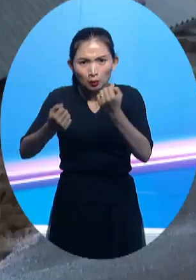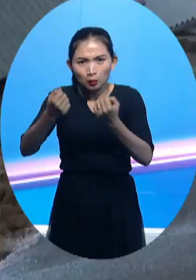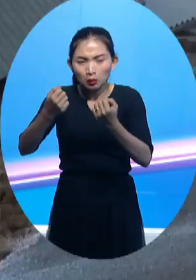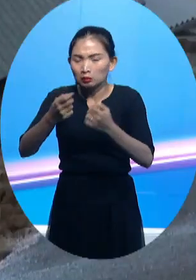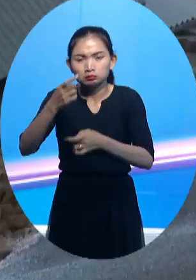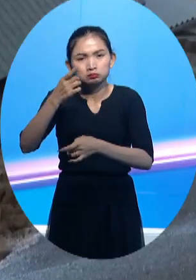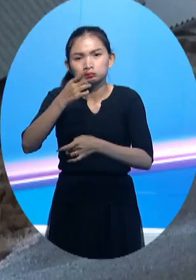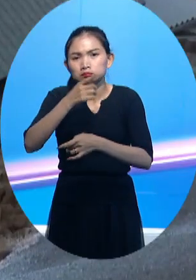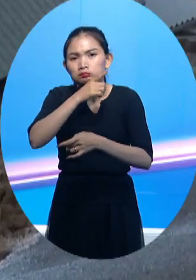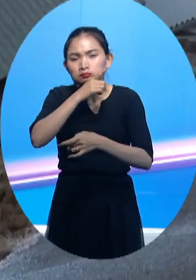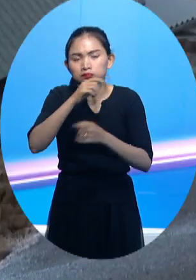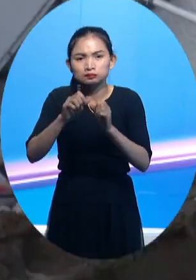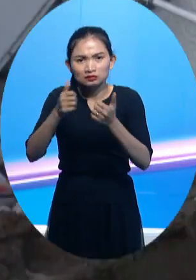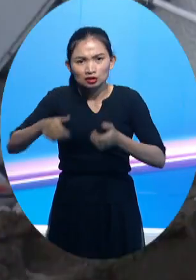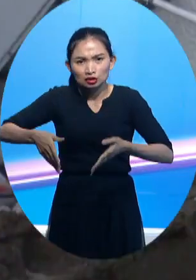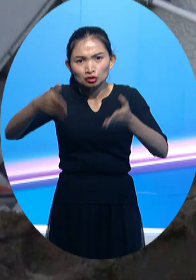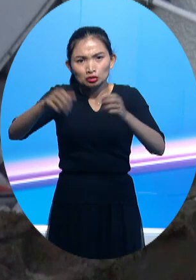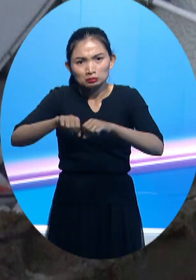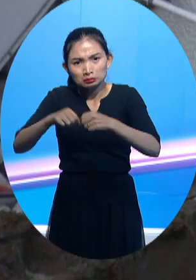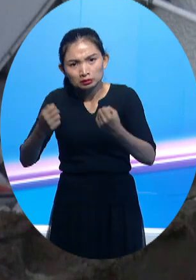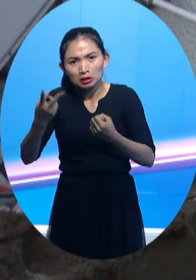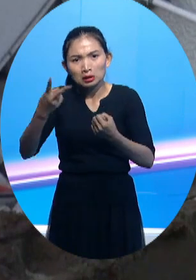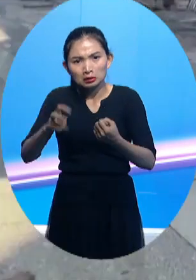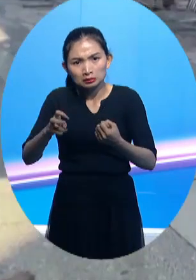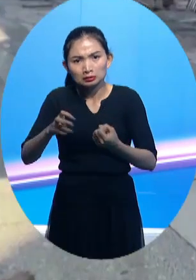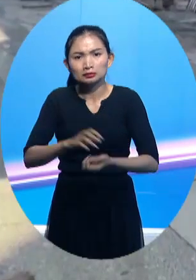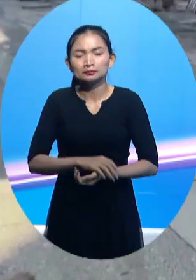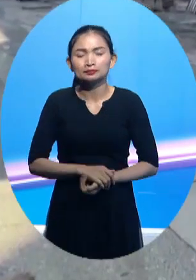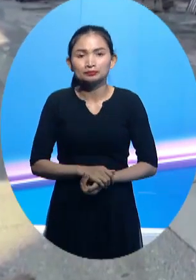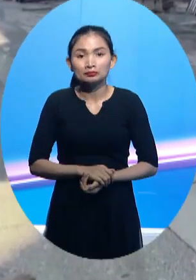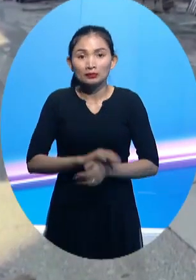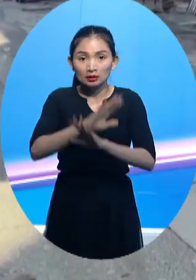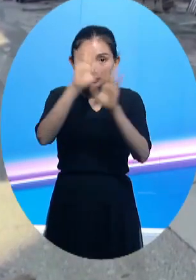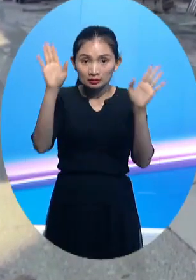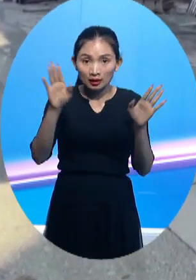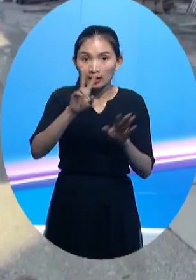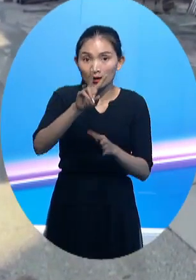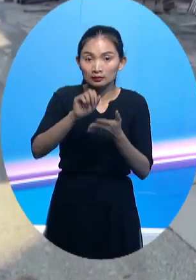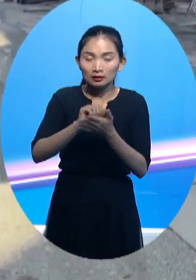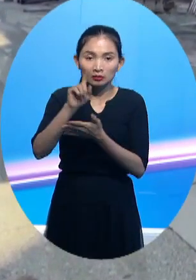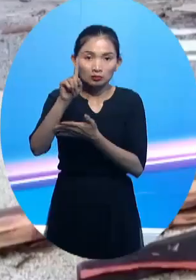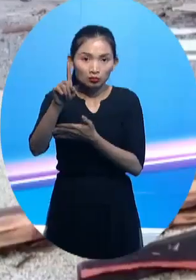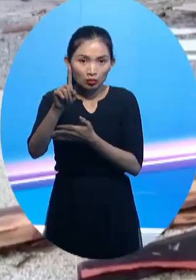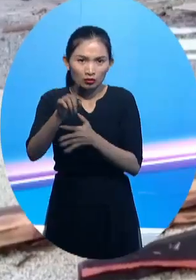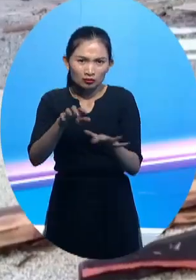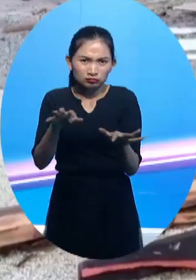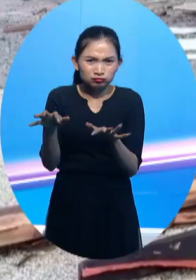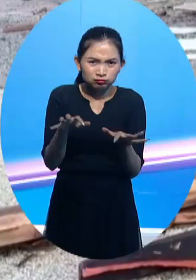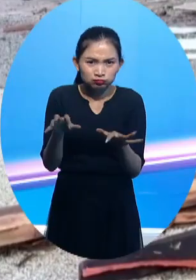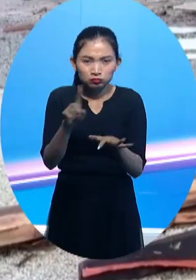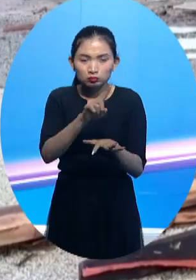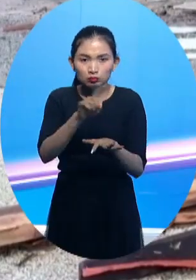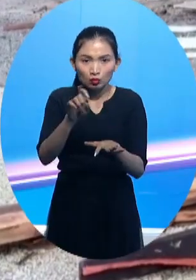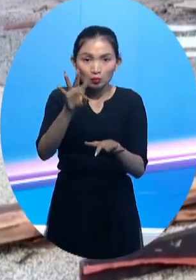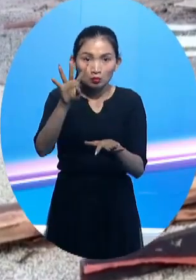khai khoảng 1000 thành viên tham gia các hoạt động cứu hộ cứu nạn tính đến sáng ngày 2 tháng 1 trận động đất đã gây ra ít nhất 140 dư